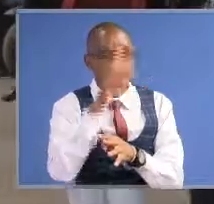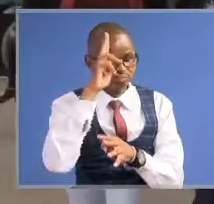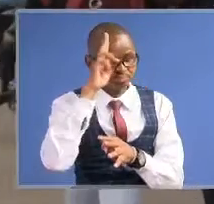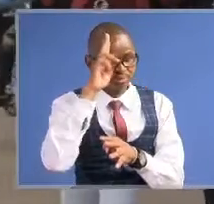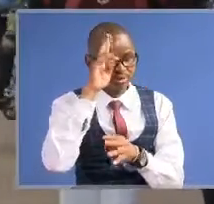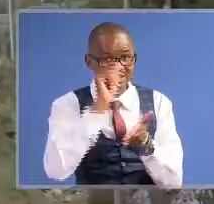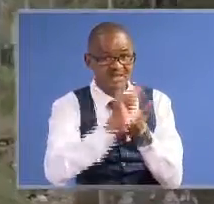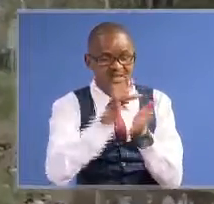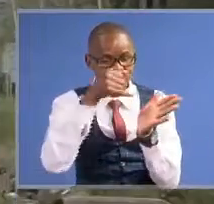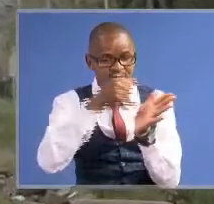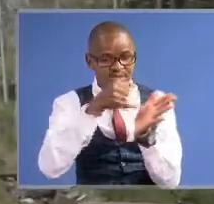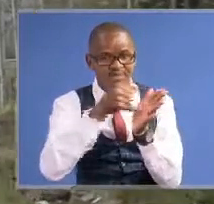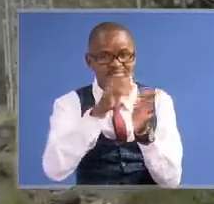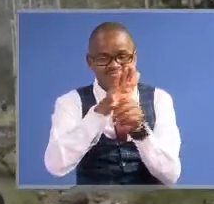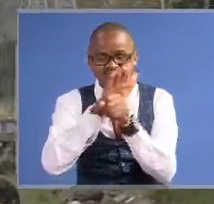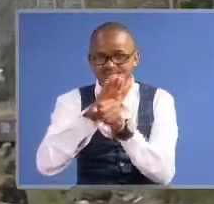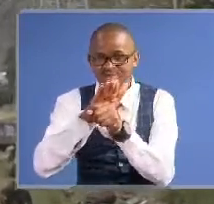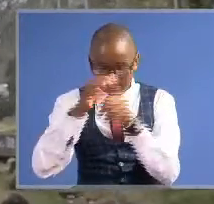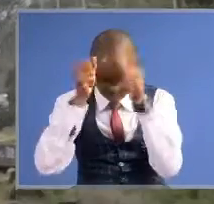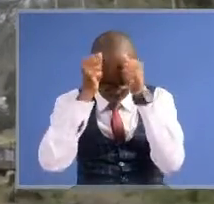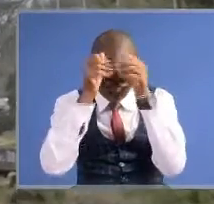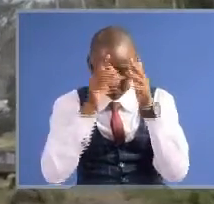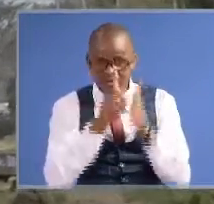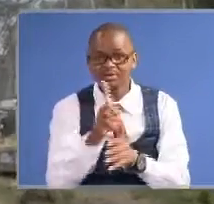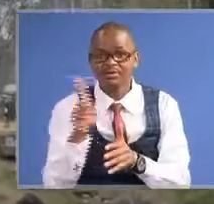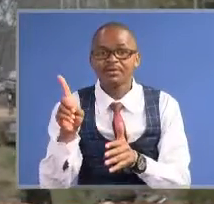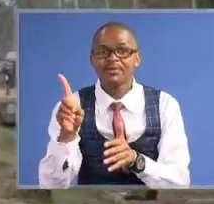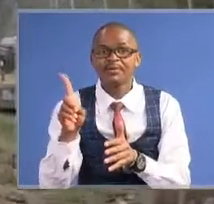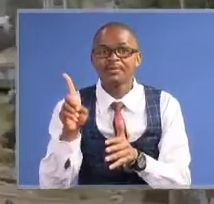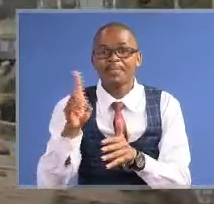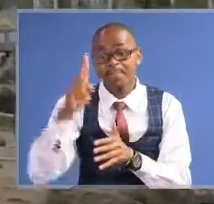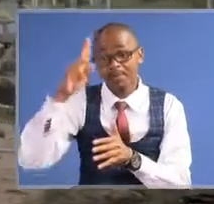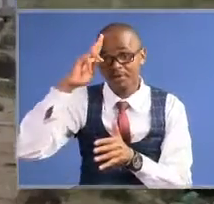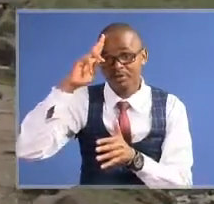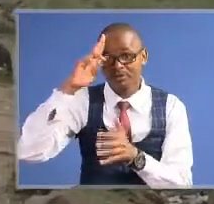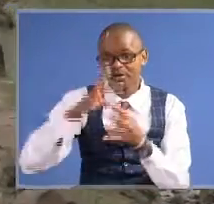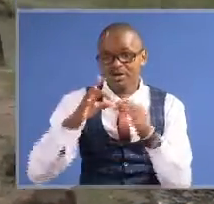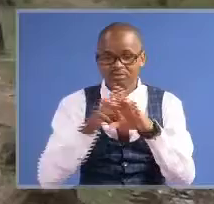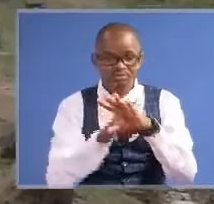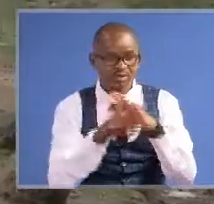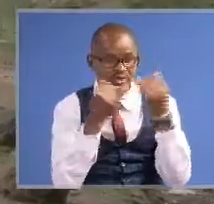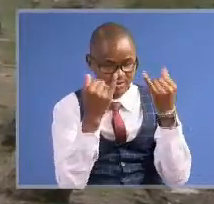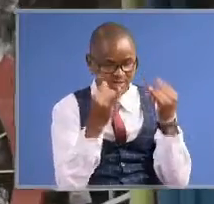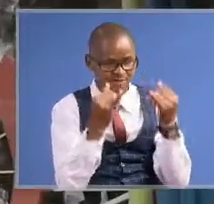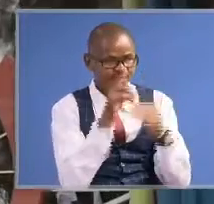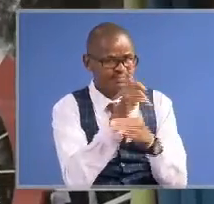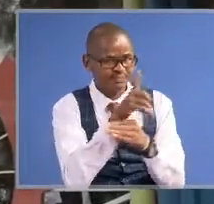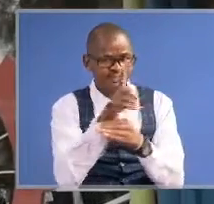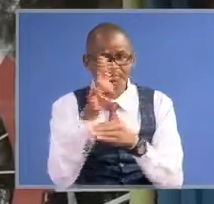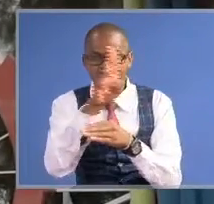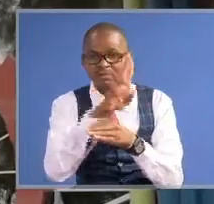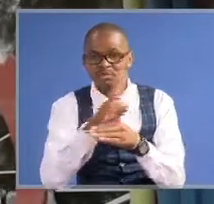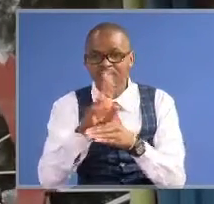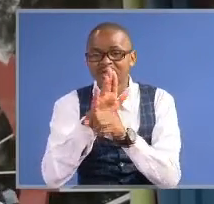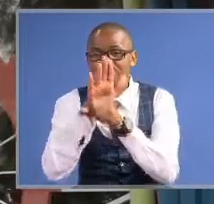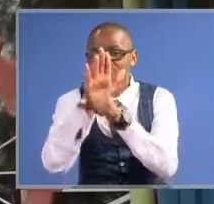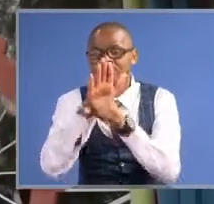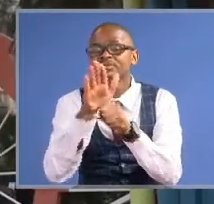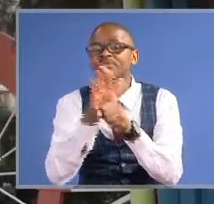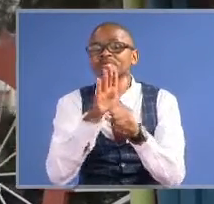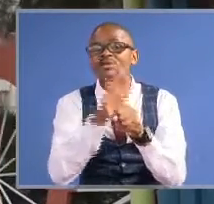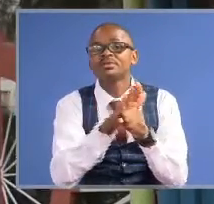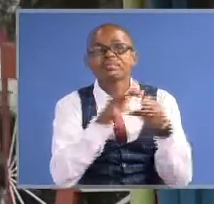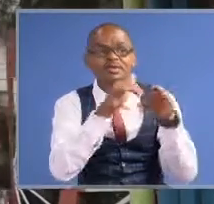polisi waliohusika kumdhulumu mwanafunzi huyo. Idara ya polisi kwa muda mrefu imeweza kulaumiwa kwa kutumia nguvu kupita